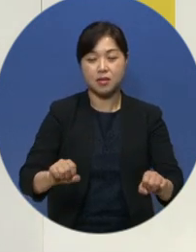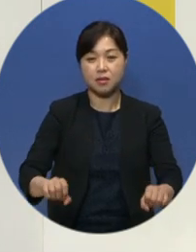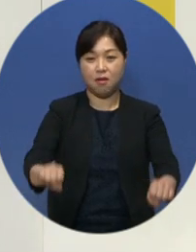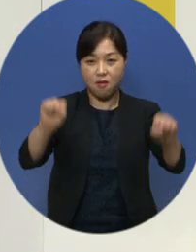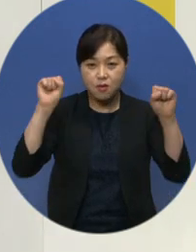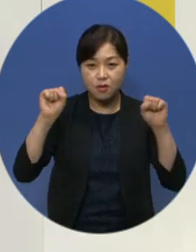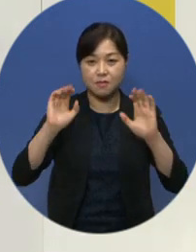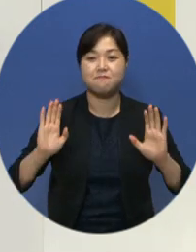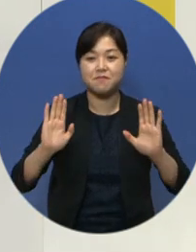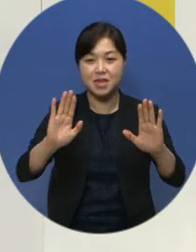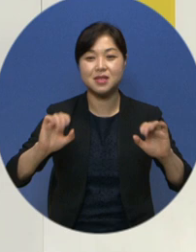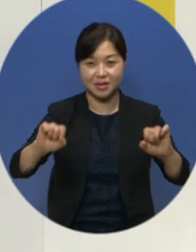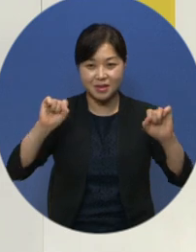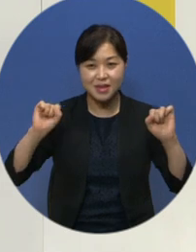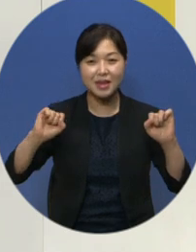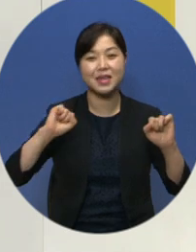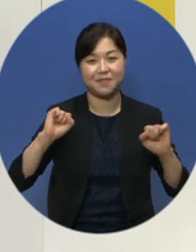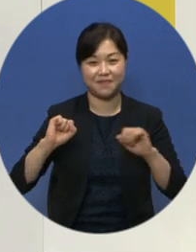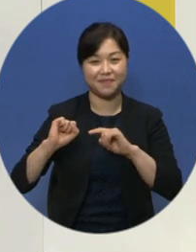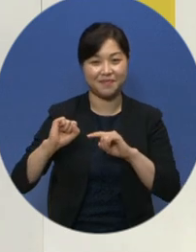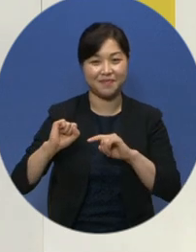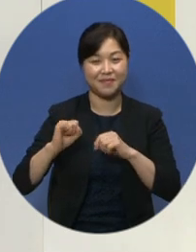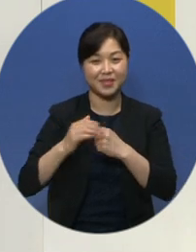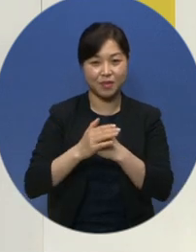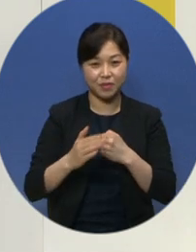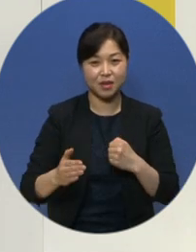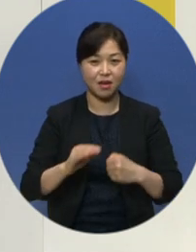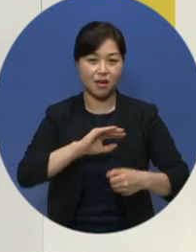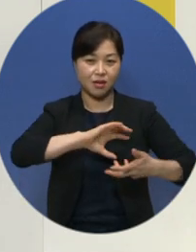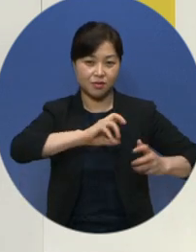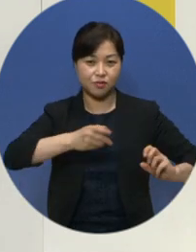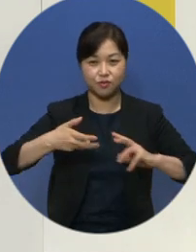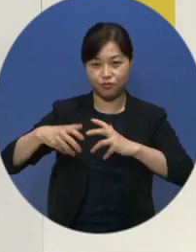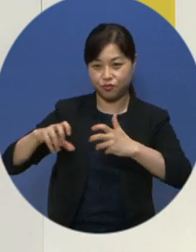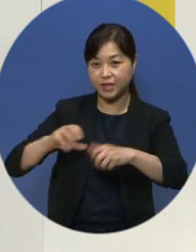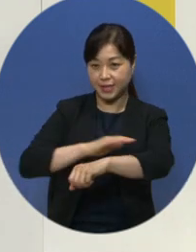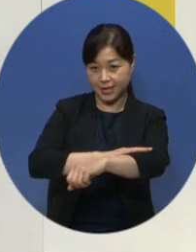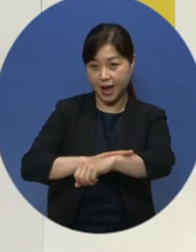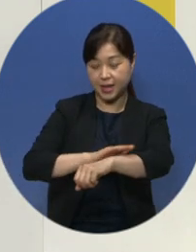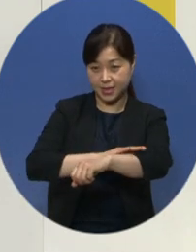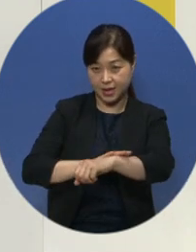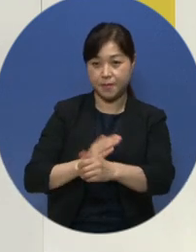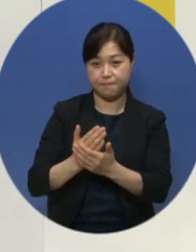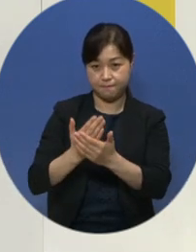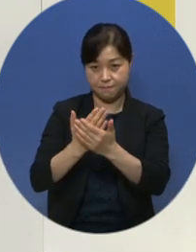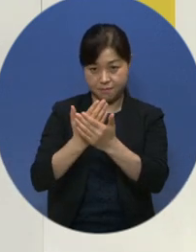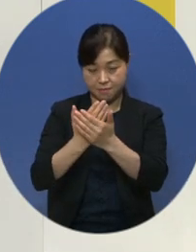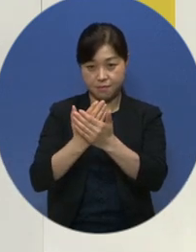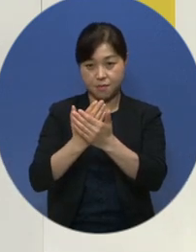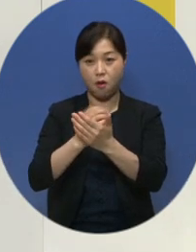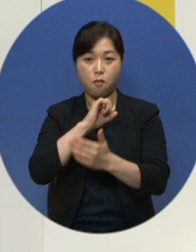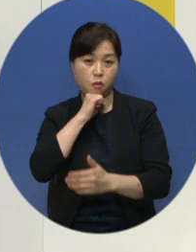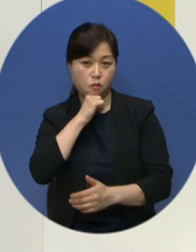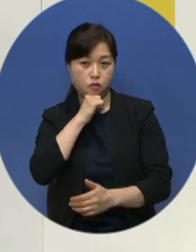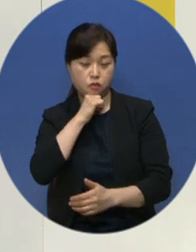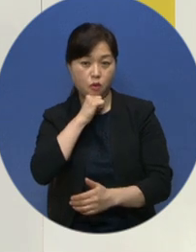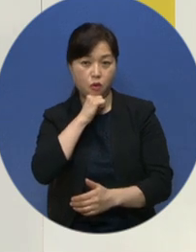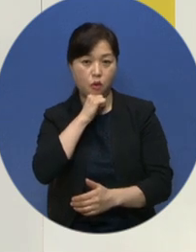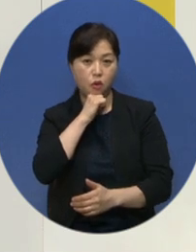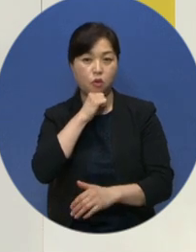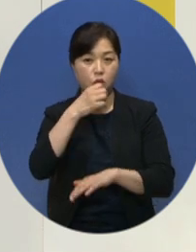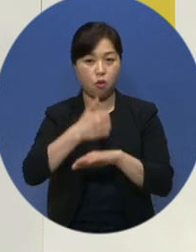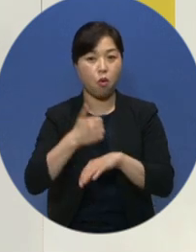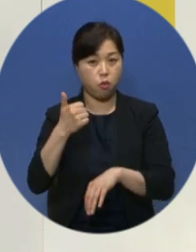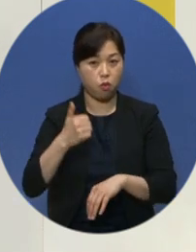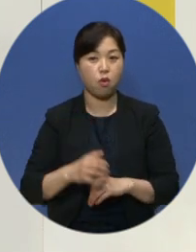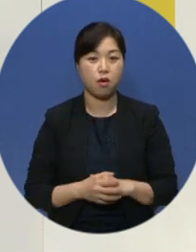근육 인데 이 근육을 잘 만들어야 많이 이제 기록이 좋아지는 거죠 네 그래서 그 역도 에도 그